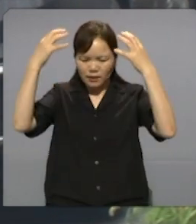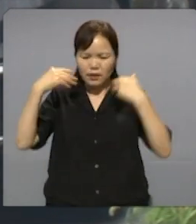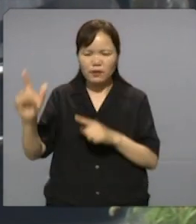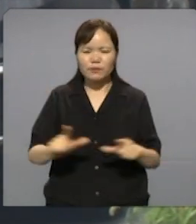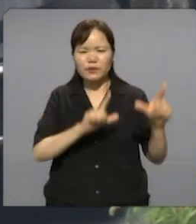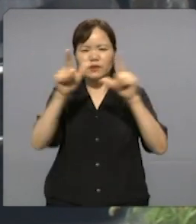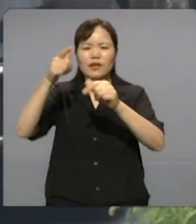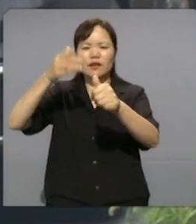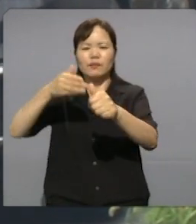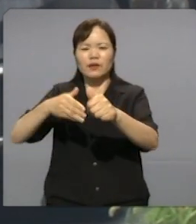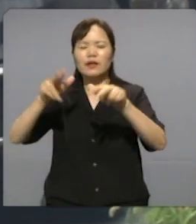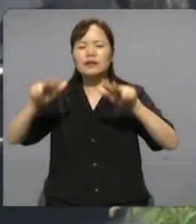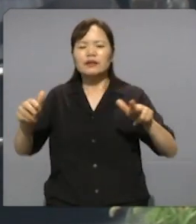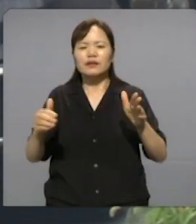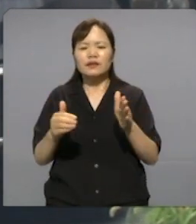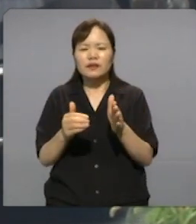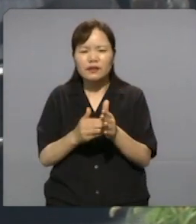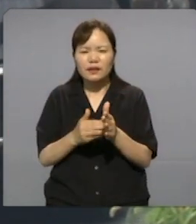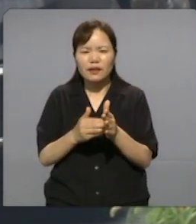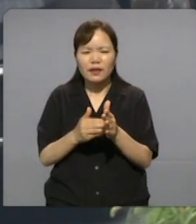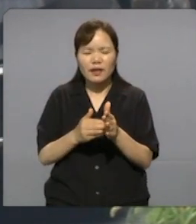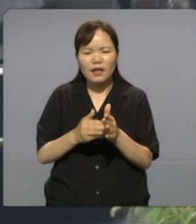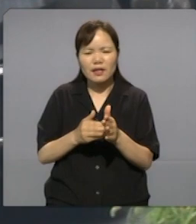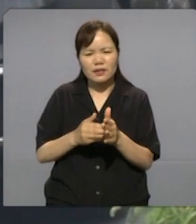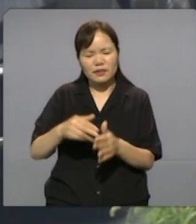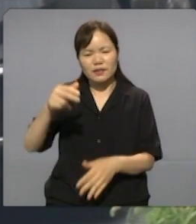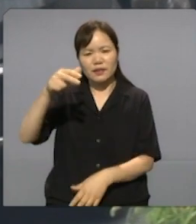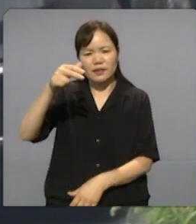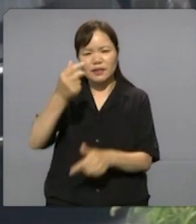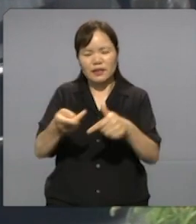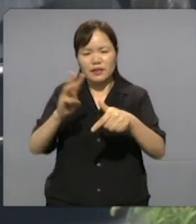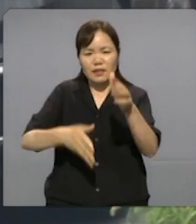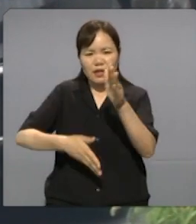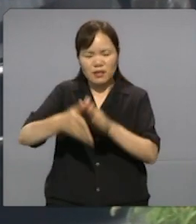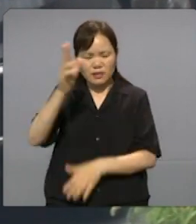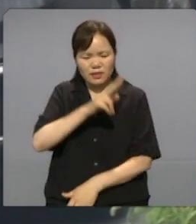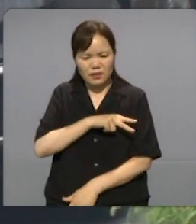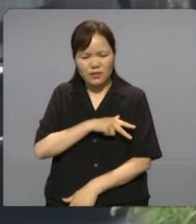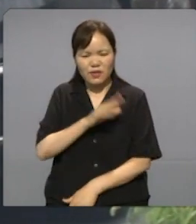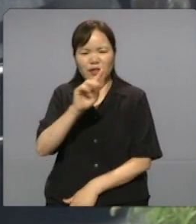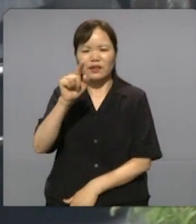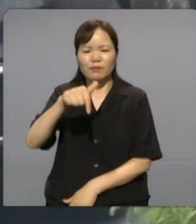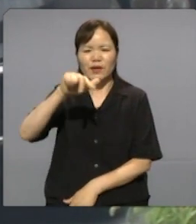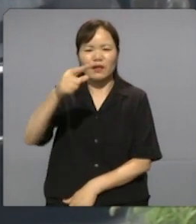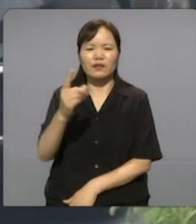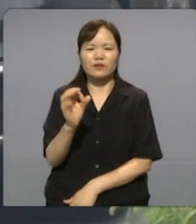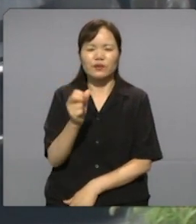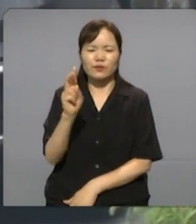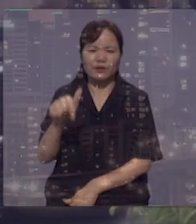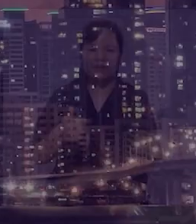바랍니다. 지금까지 웰컴 투 인천시의 박종혁이었습니다.